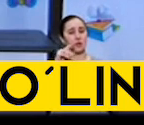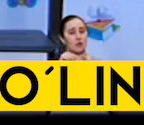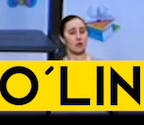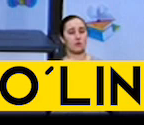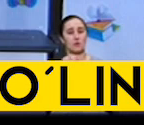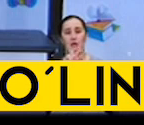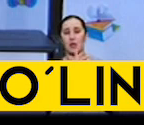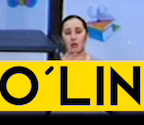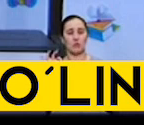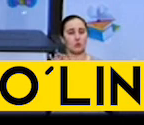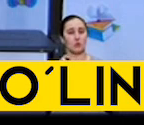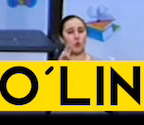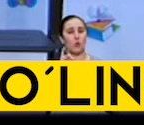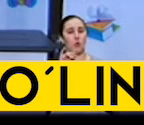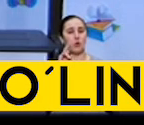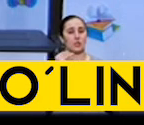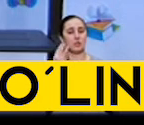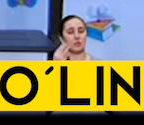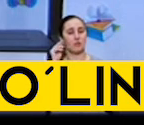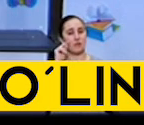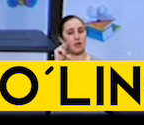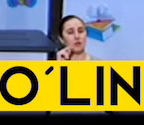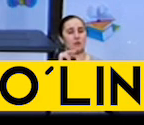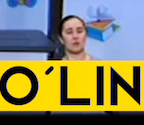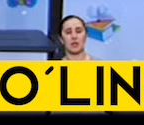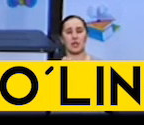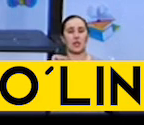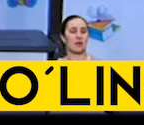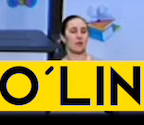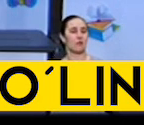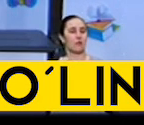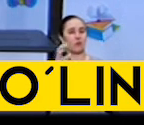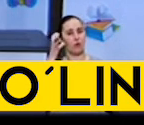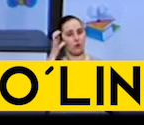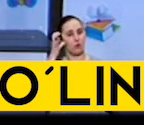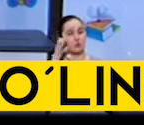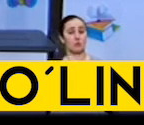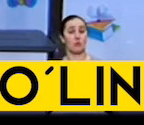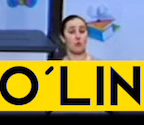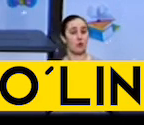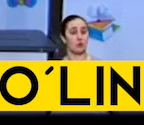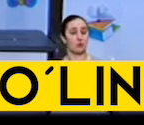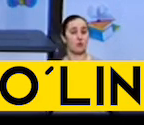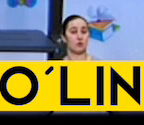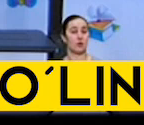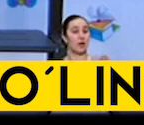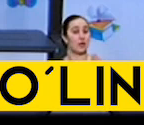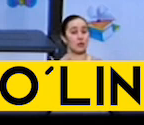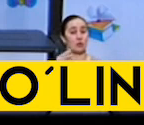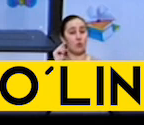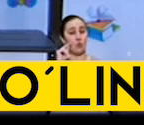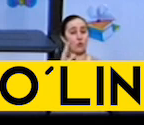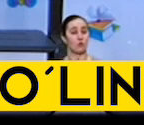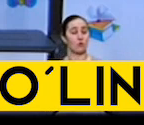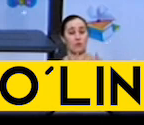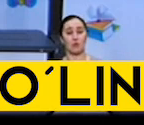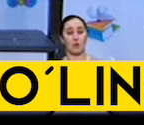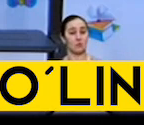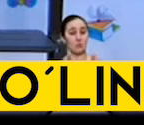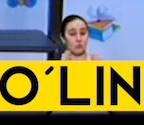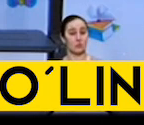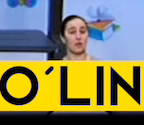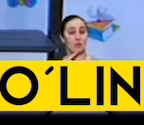ichra a'losi, o'qish fani fanlarning eng donosi. Bolajonlar, agar o'quv qurollaringiz taxt